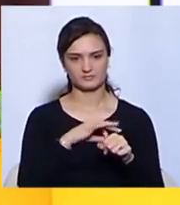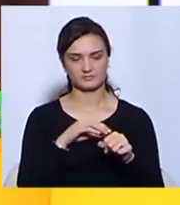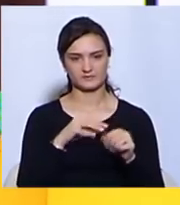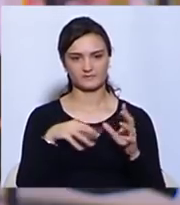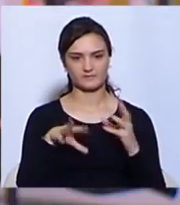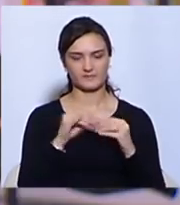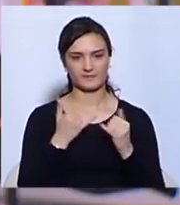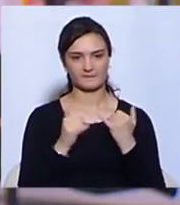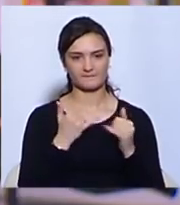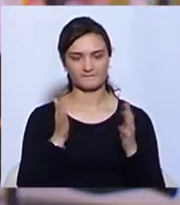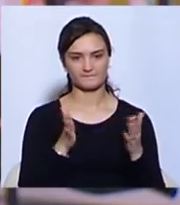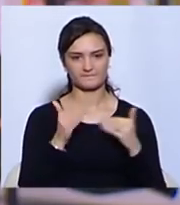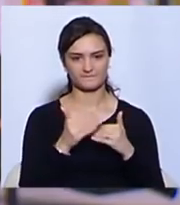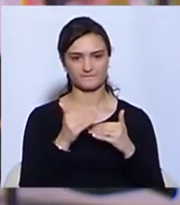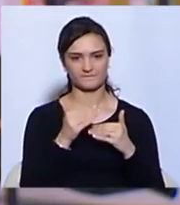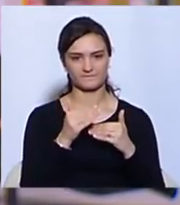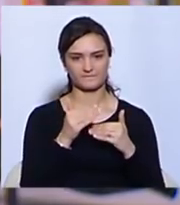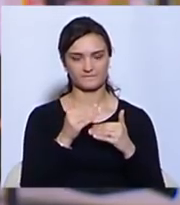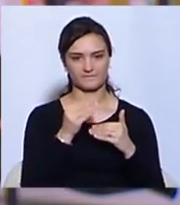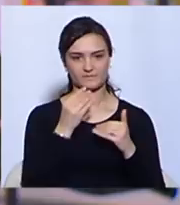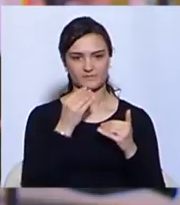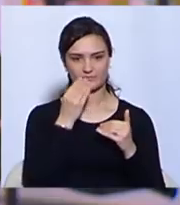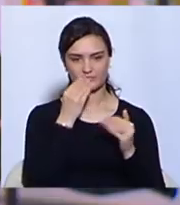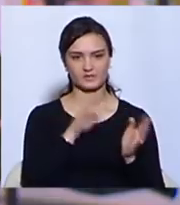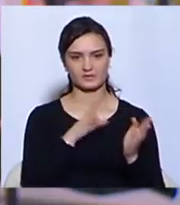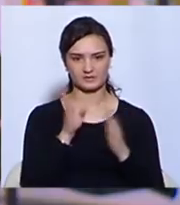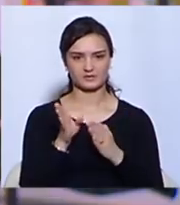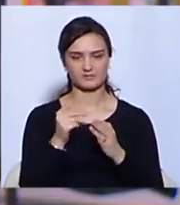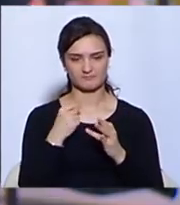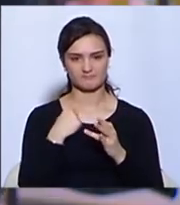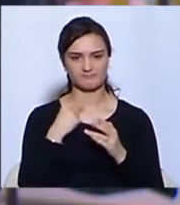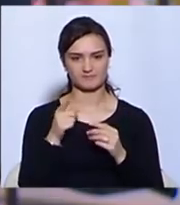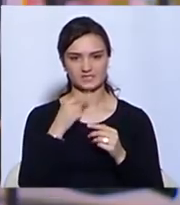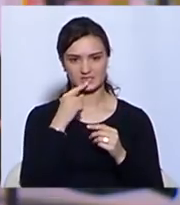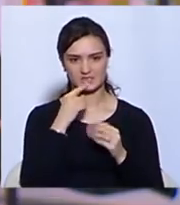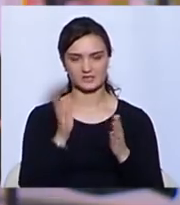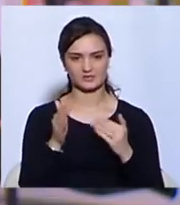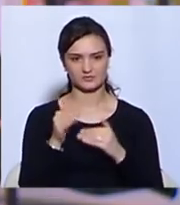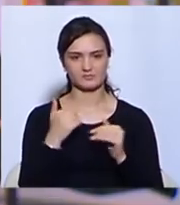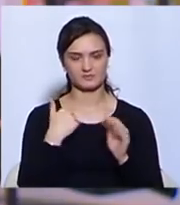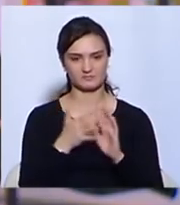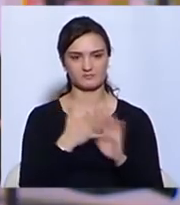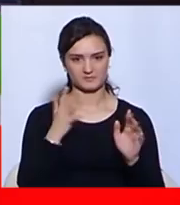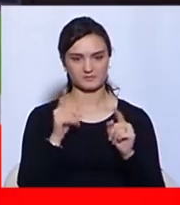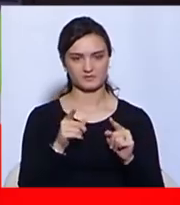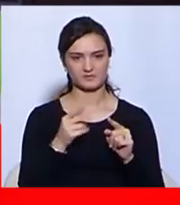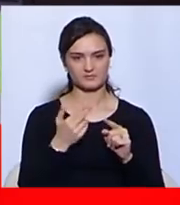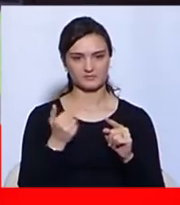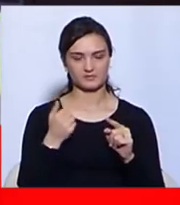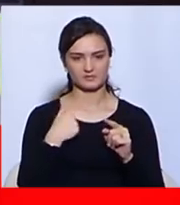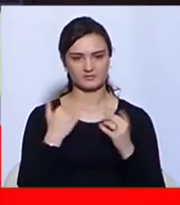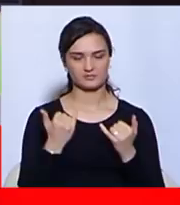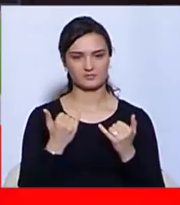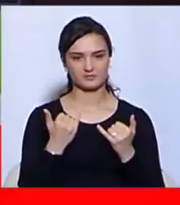ყველა ყვითელი ზონის პროდუქტს წითელში გადავიტანდი მე პირადად. მე ცოტა უფრო დამზოგველად მოვიქეცი ქალბატონ მაკა. მიუხვდი და იმიტომ მოგლედ ჩვენ